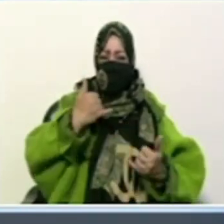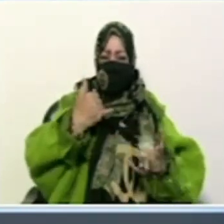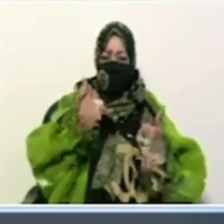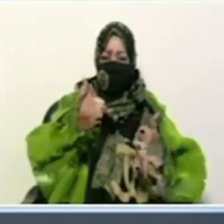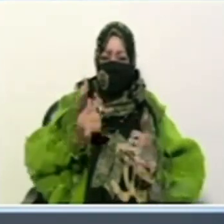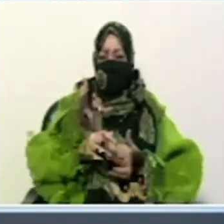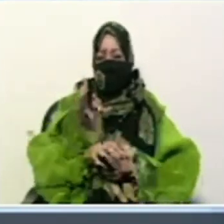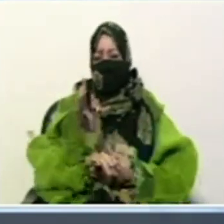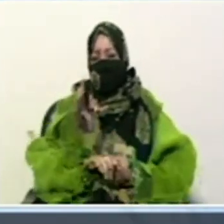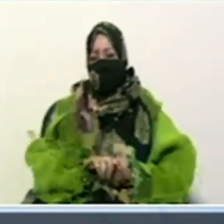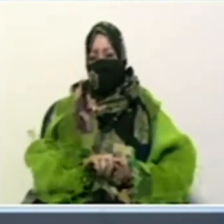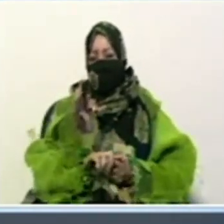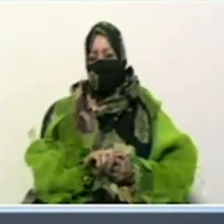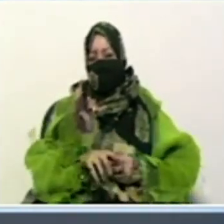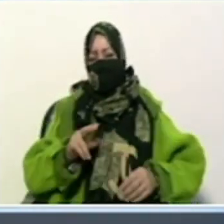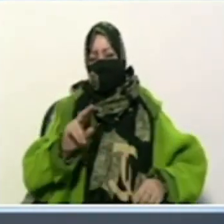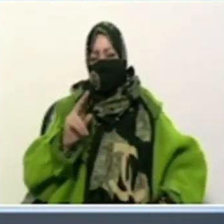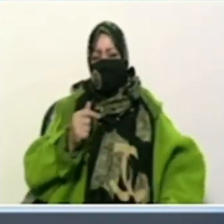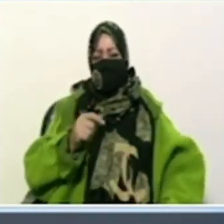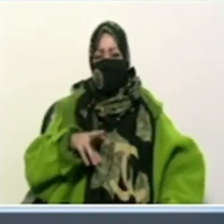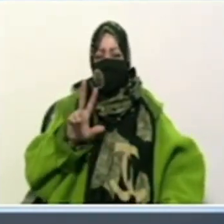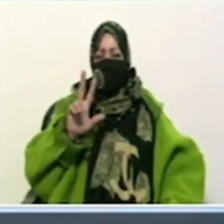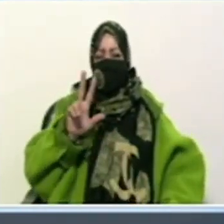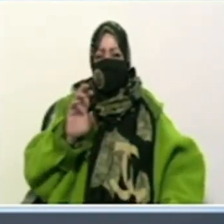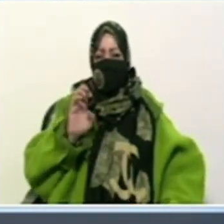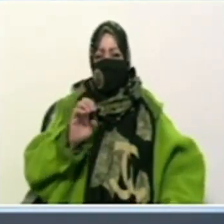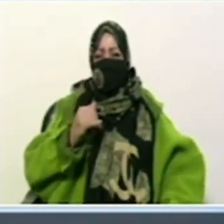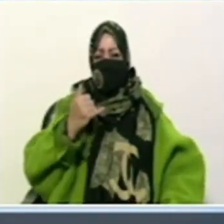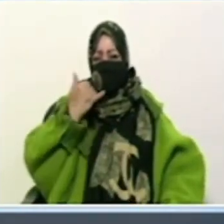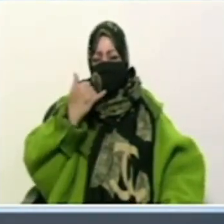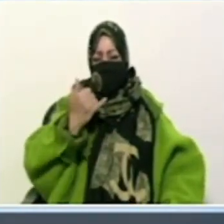أهلا وسهلا بك أخ عبد الرحمن، مرحبا بك.